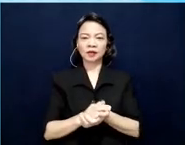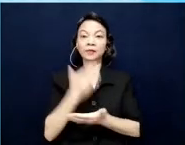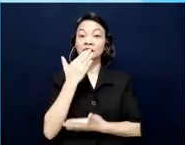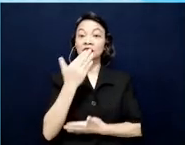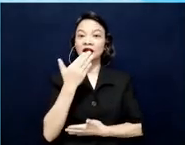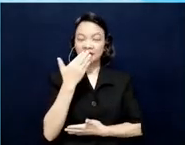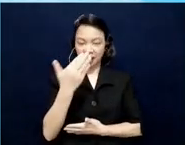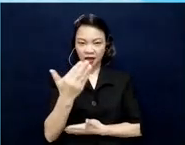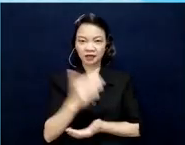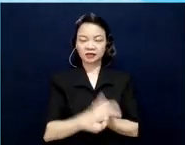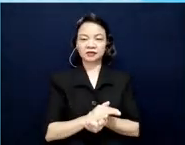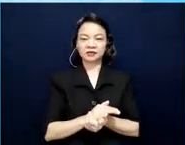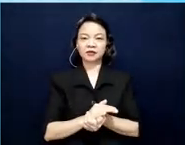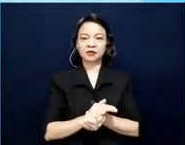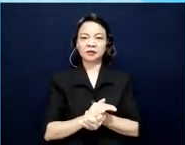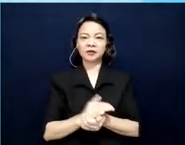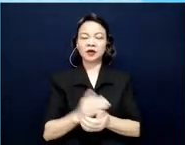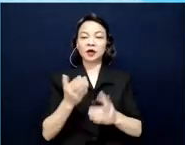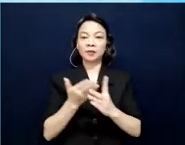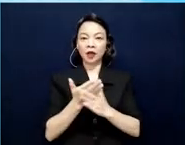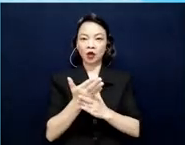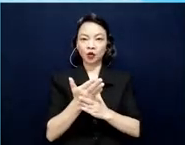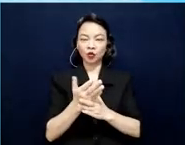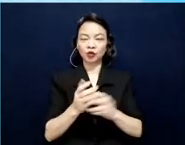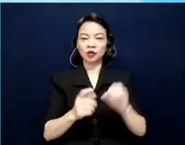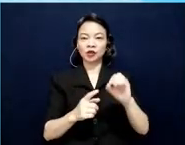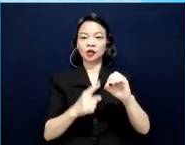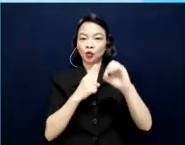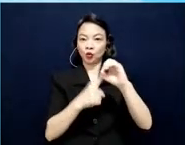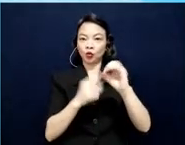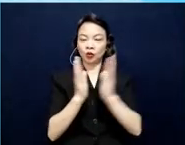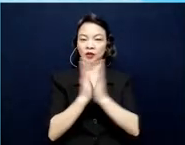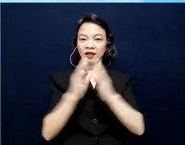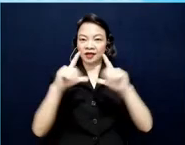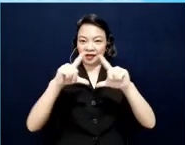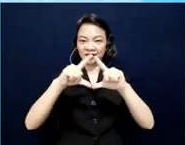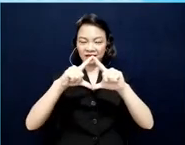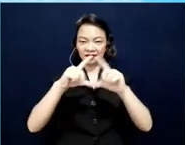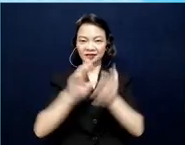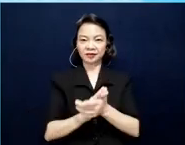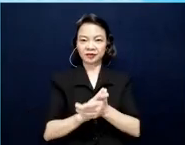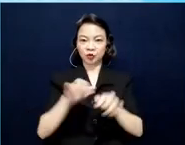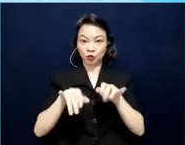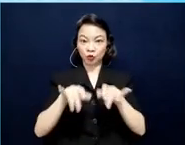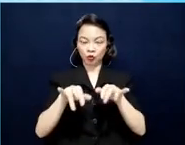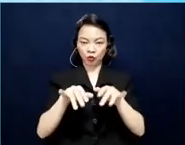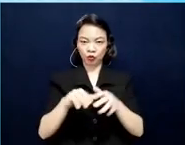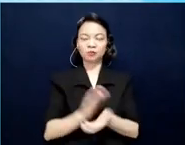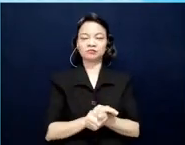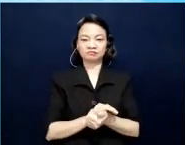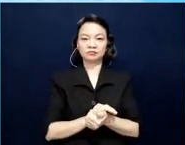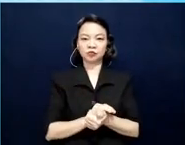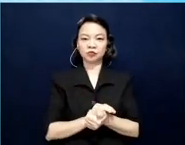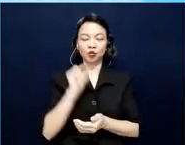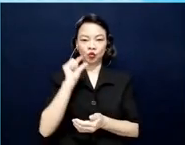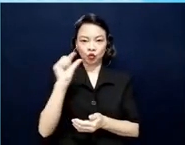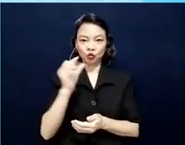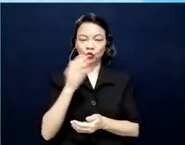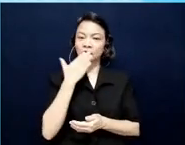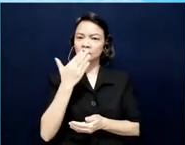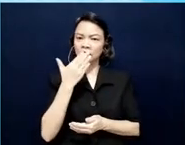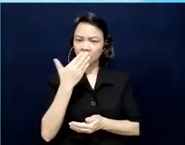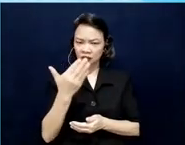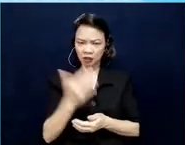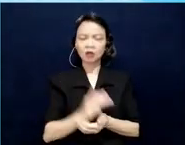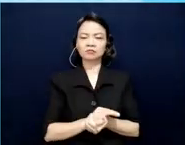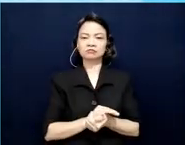fitur Q&A, dan Anda juga bisa mengetik di kolom komen. Tapi ingat, untuk bisa mengetik dan bertanya ataupun merespon apa